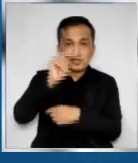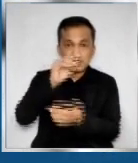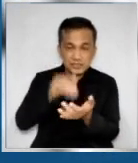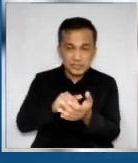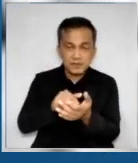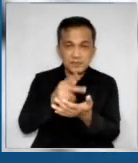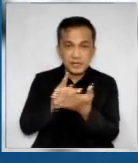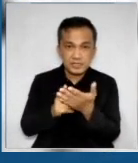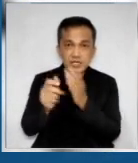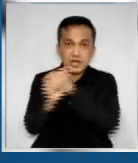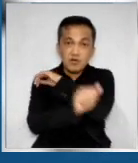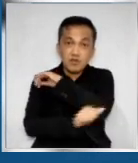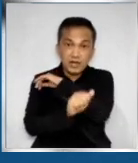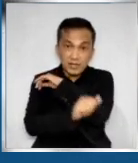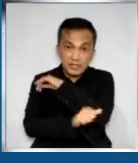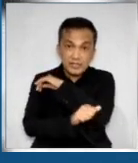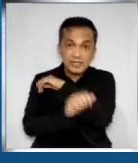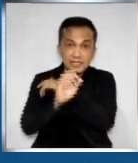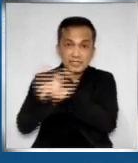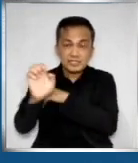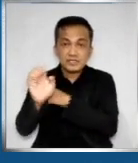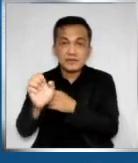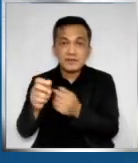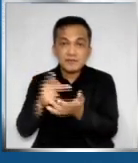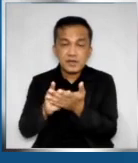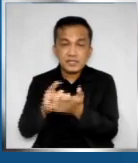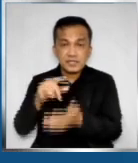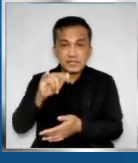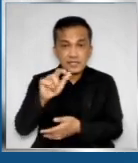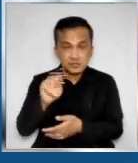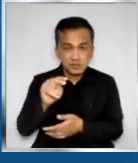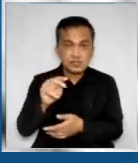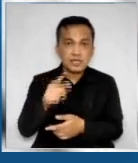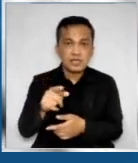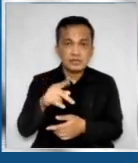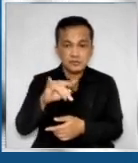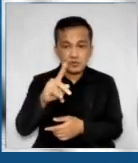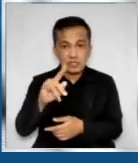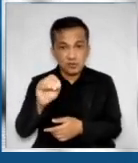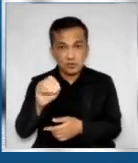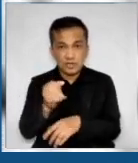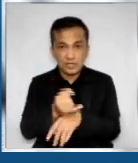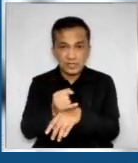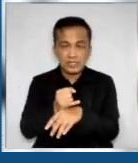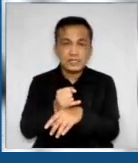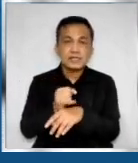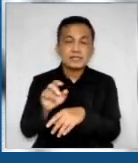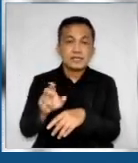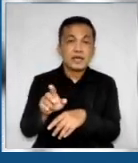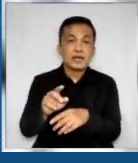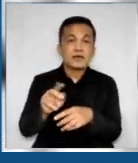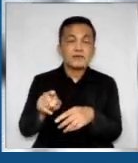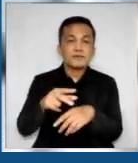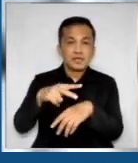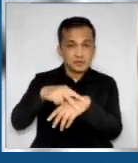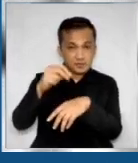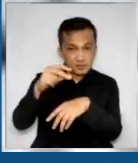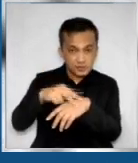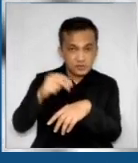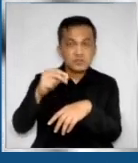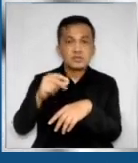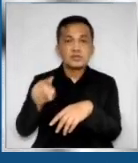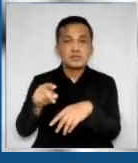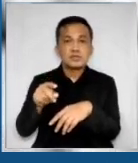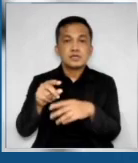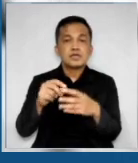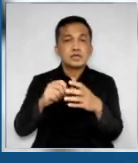eastern portion ng Quezon kasama ang Polillo Island. Diyan sa Camarines Norte at natitirang bahagi ng Camarines Sur, natitirang bahagi